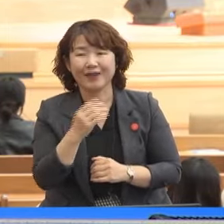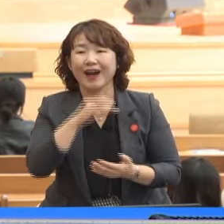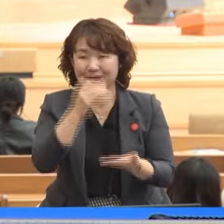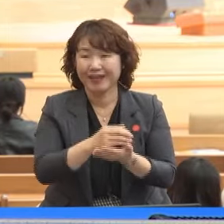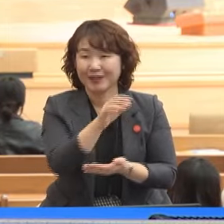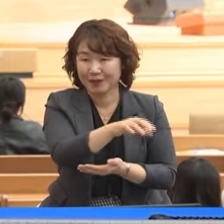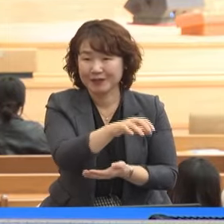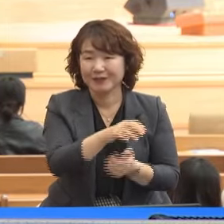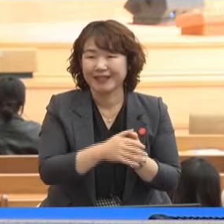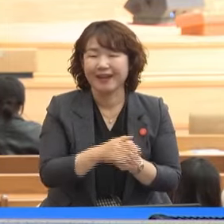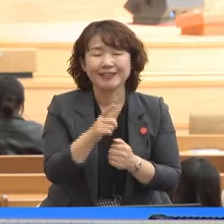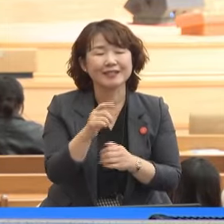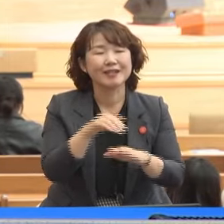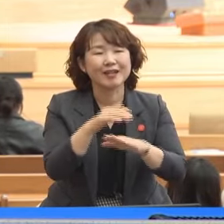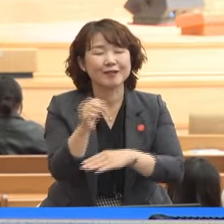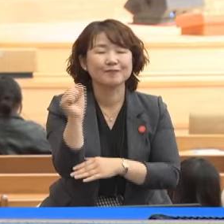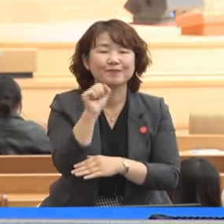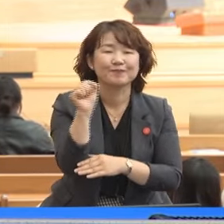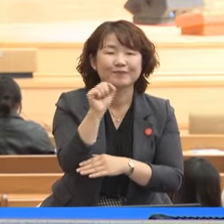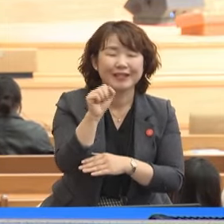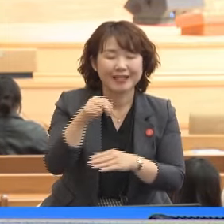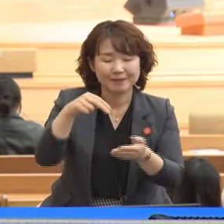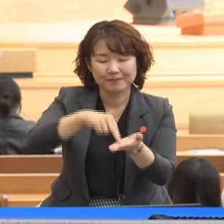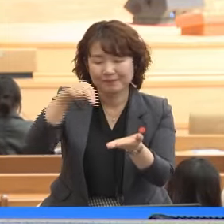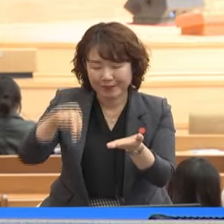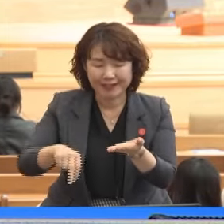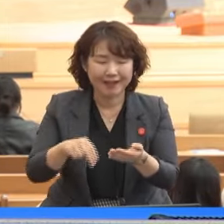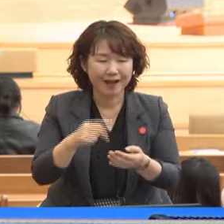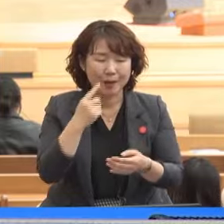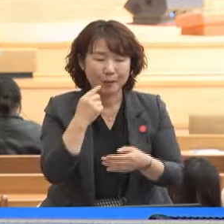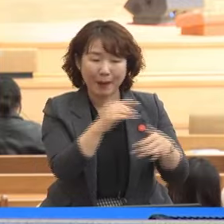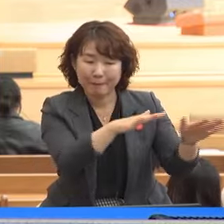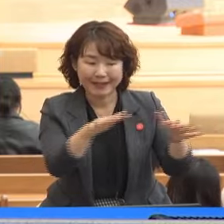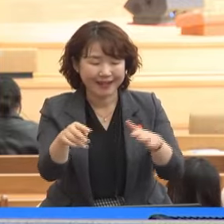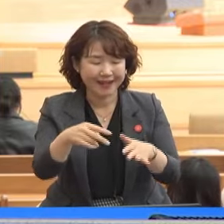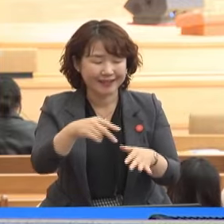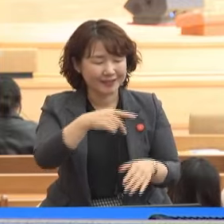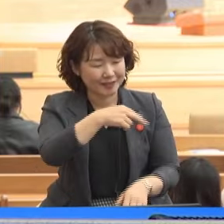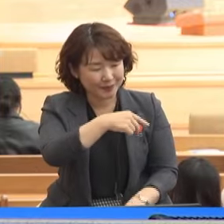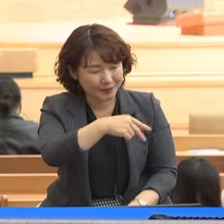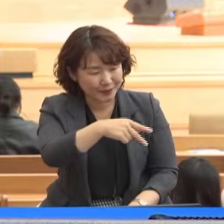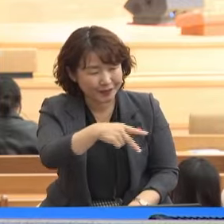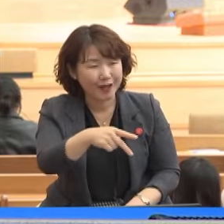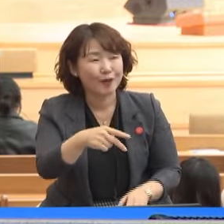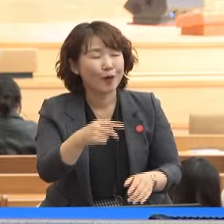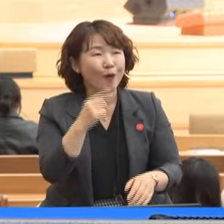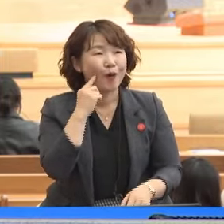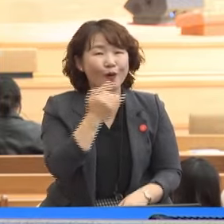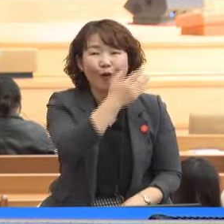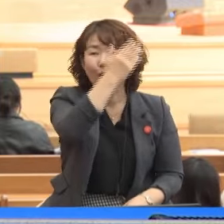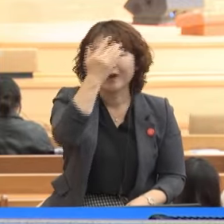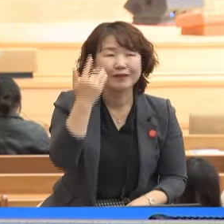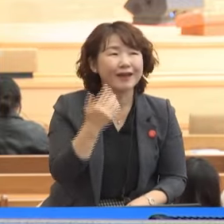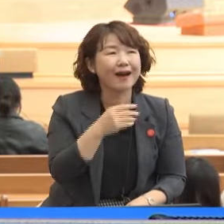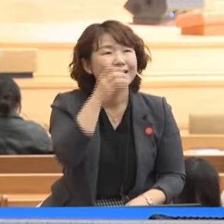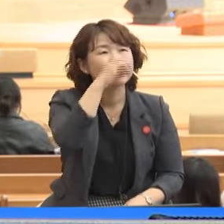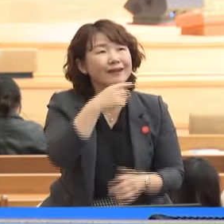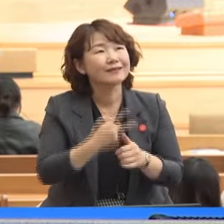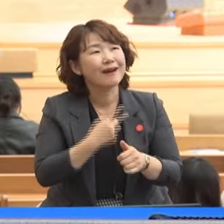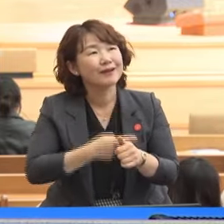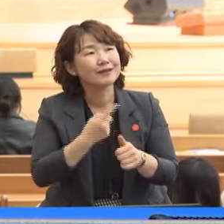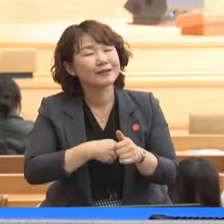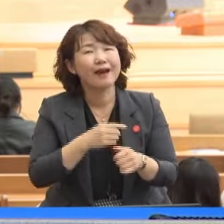내려서 해변을 거닐고 있는데 너무 아름다우니까 이렇게 무심결에 얘기가 나왔대요.